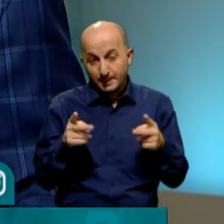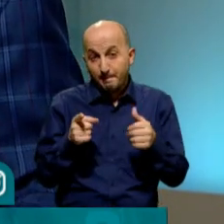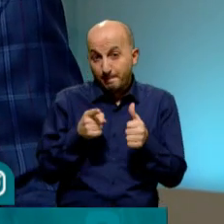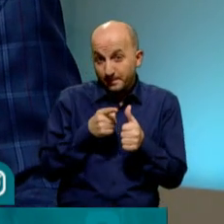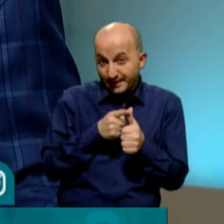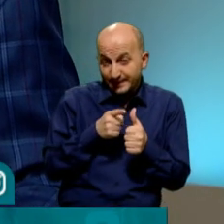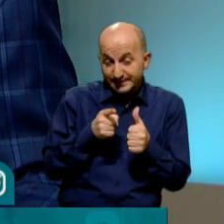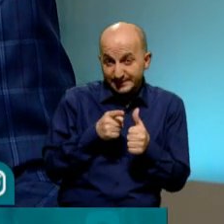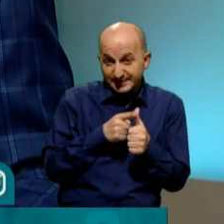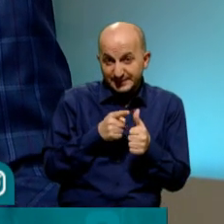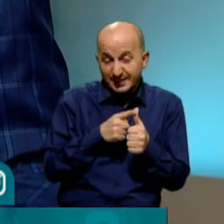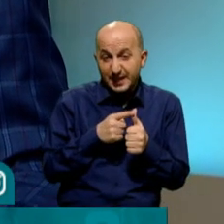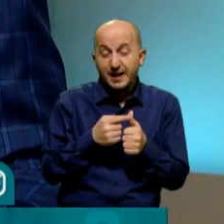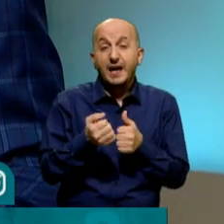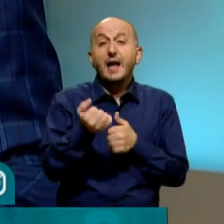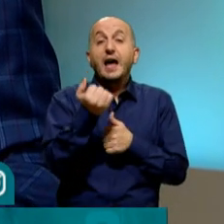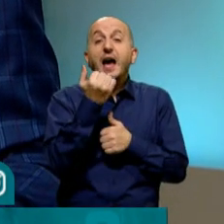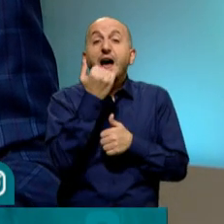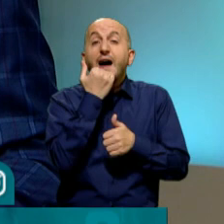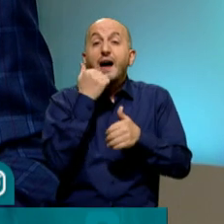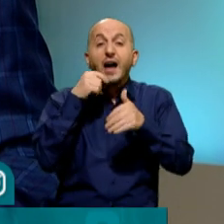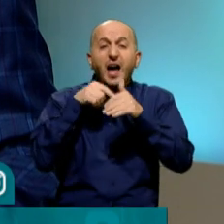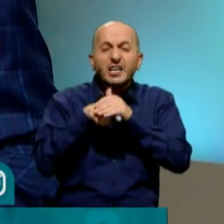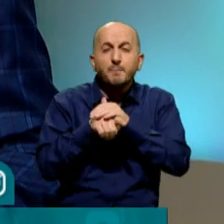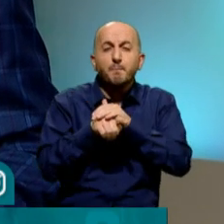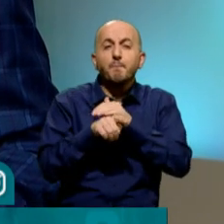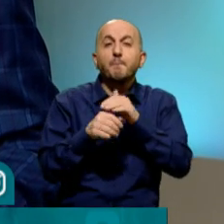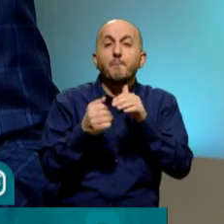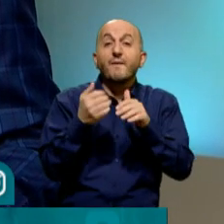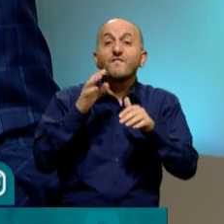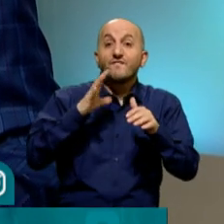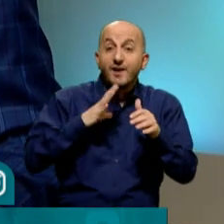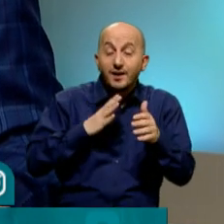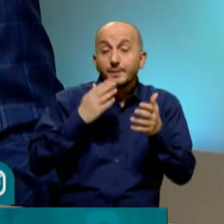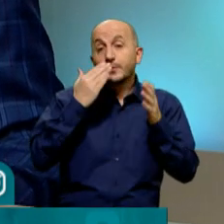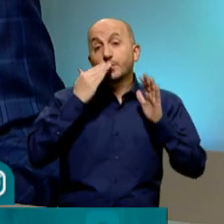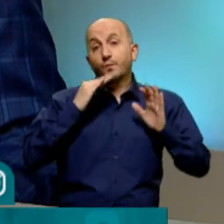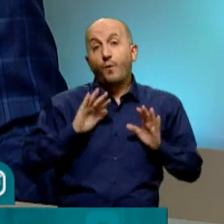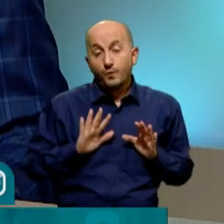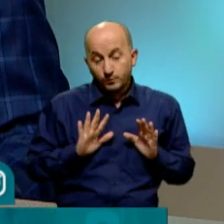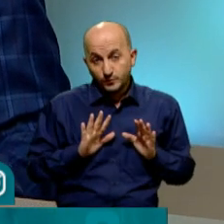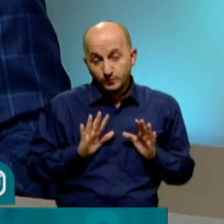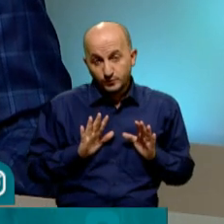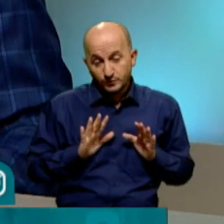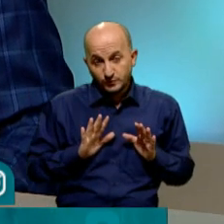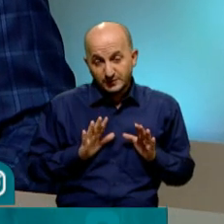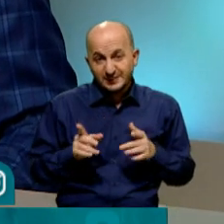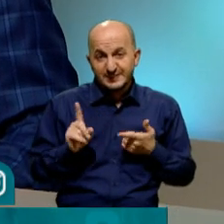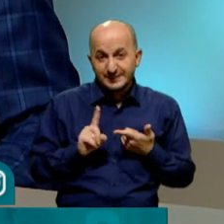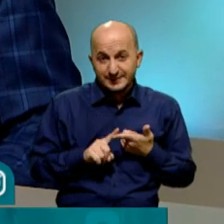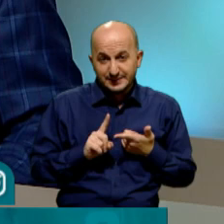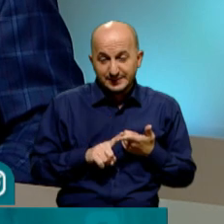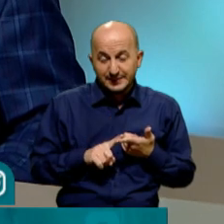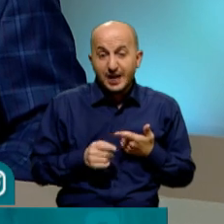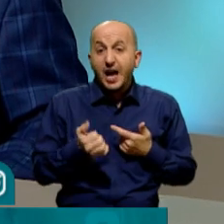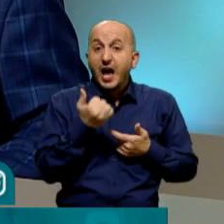Birincisi, zifaf ve halvet var mı yok mu? Zifaf ve halvet var mı yok mu? İkincisi,